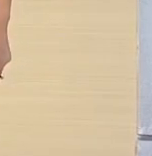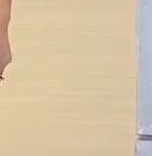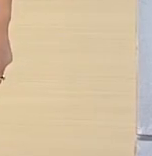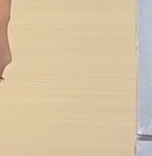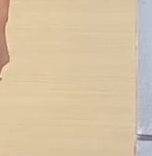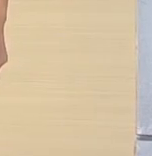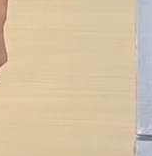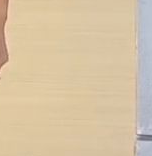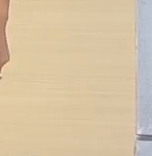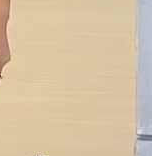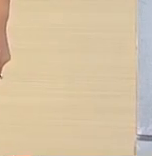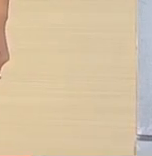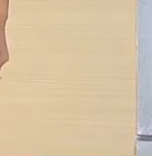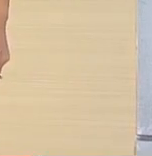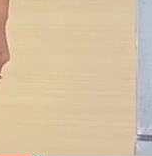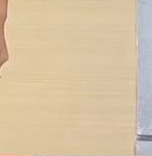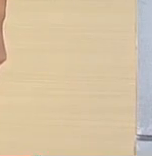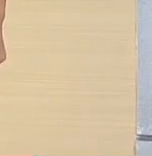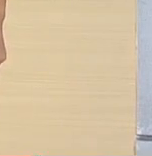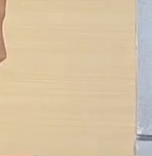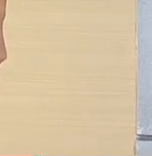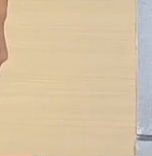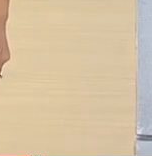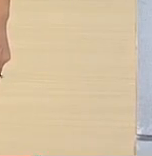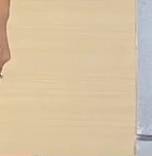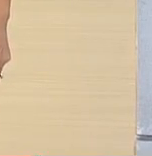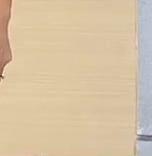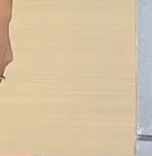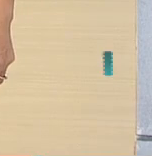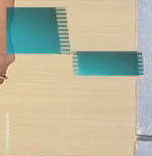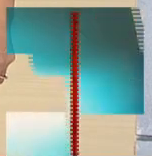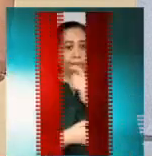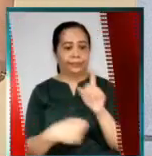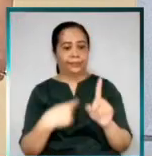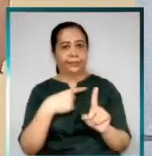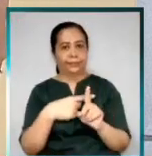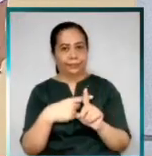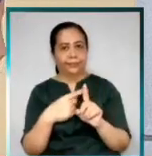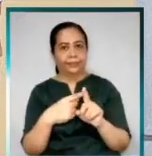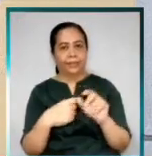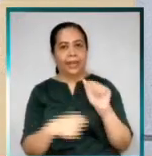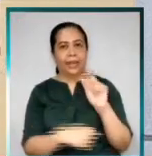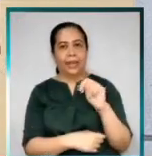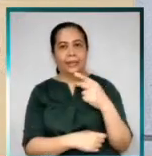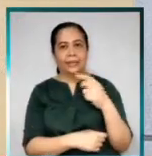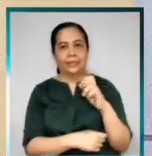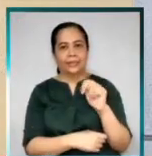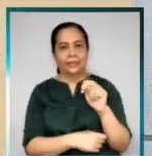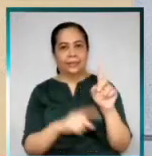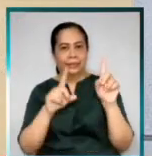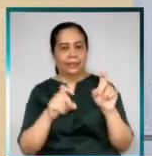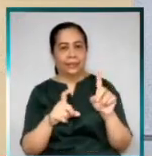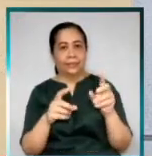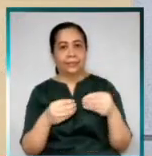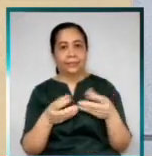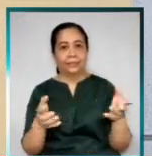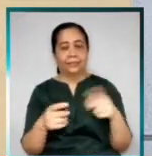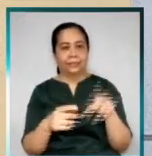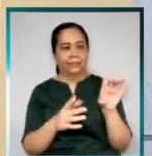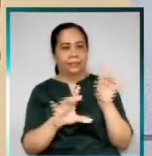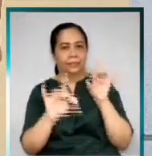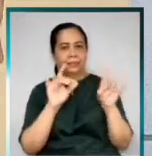Isasama na rin sa COVID case count ang mga magpo-positibo sa antigen test na ibibigay sa mga piling individual